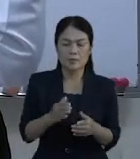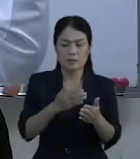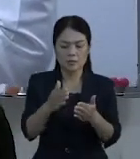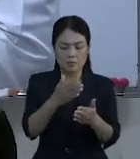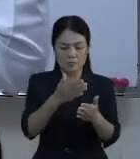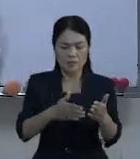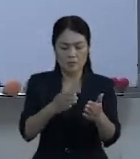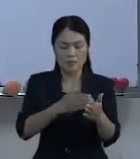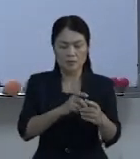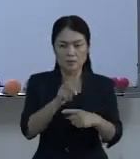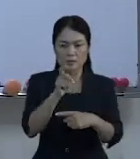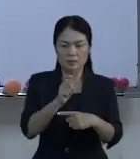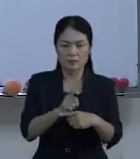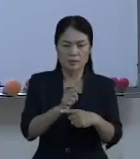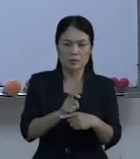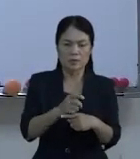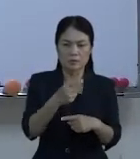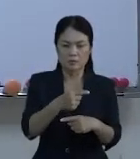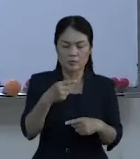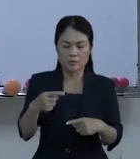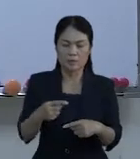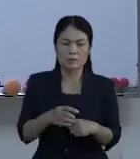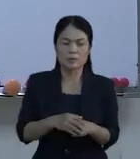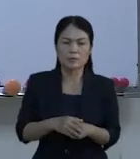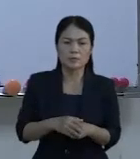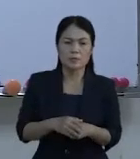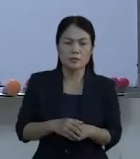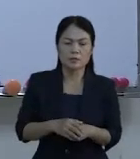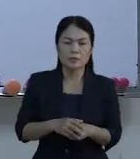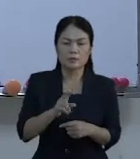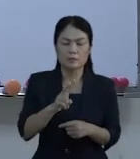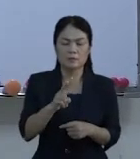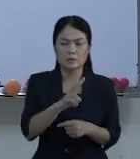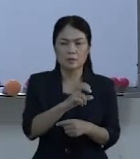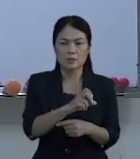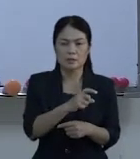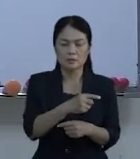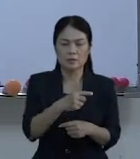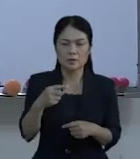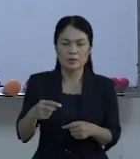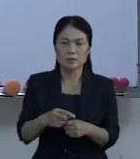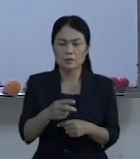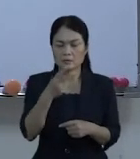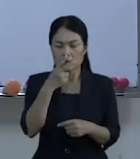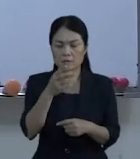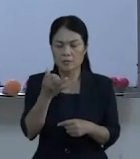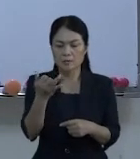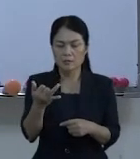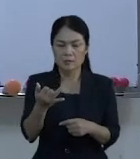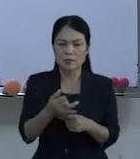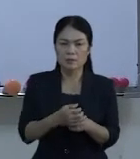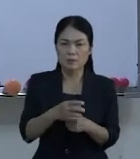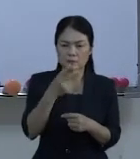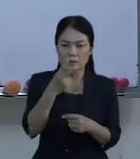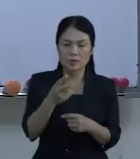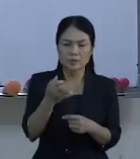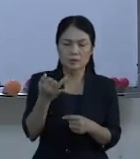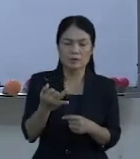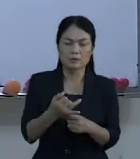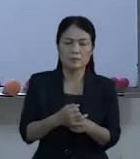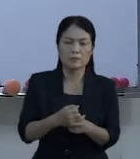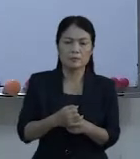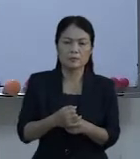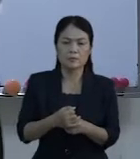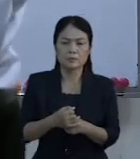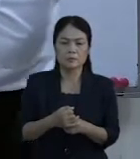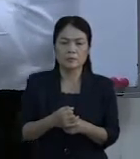và một cốt tung như cụ vô liền một cốt đồng liền pi liền đó mình dương mưa lệ hàng này lệ bằng pel như ấy và mưa lệ bằng pel và